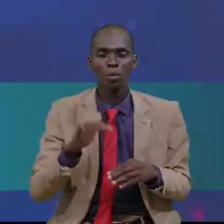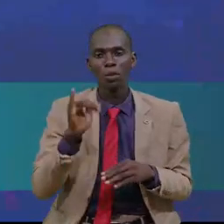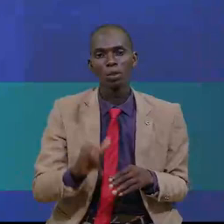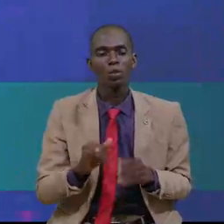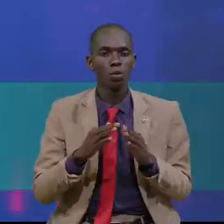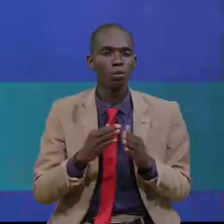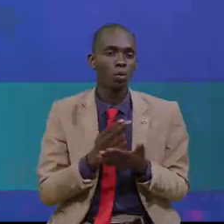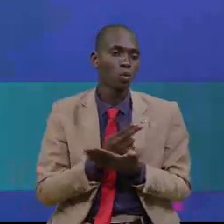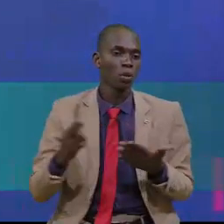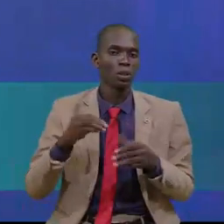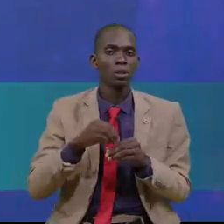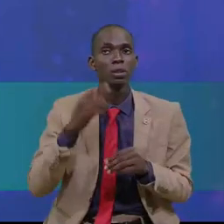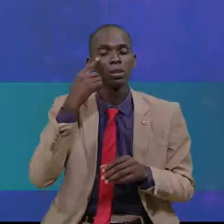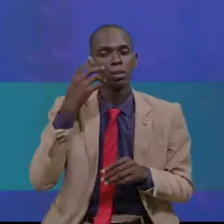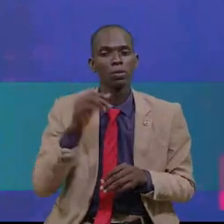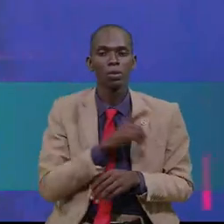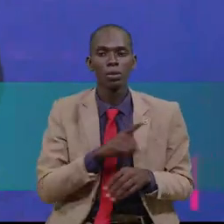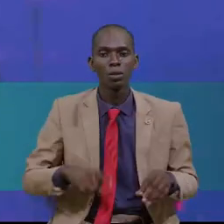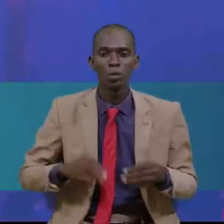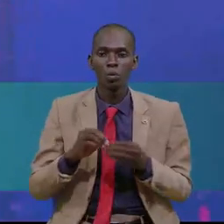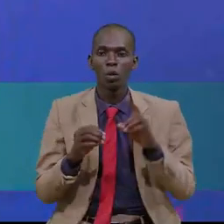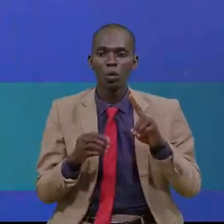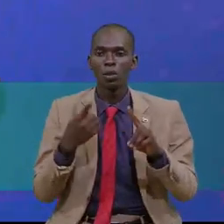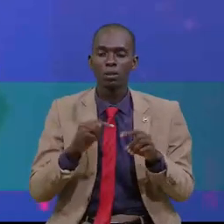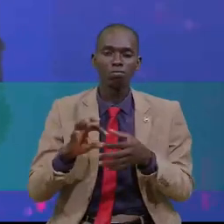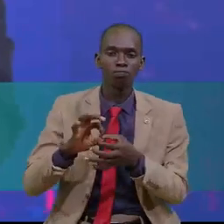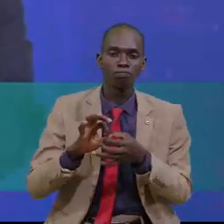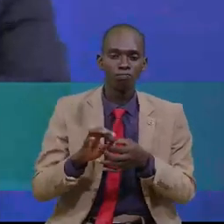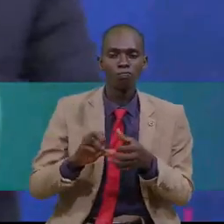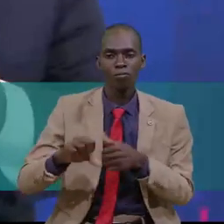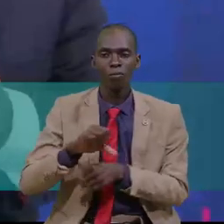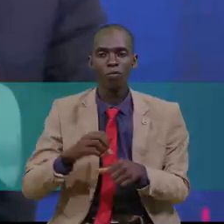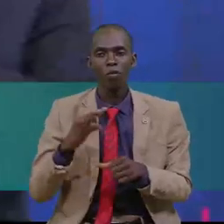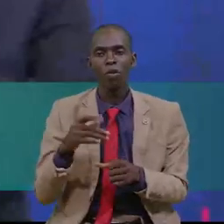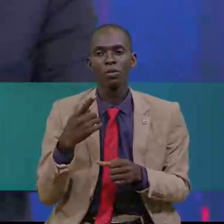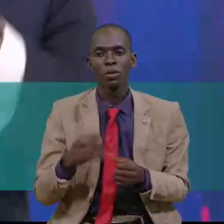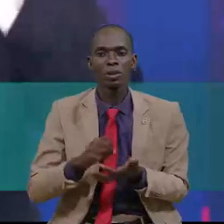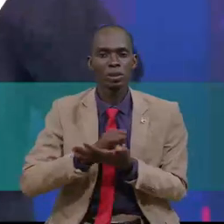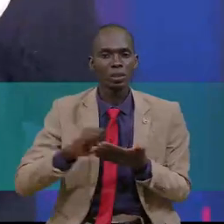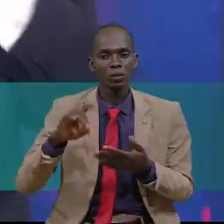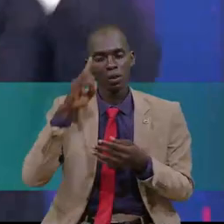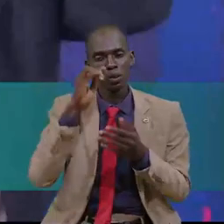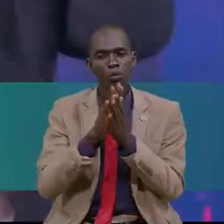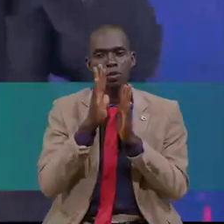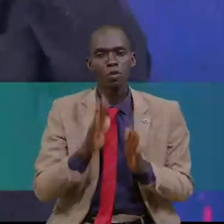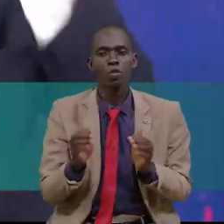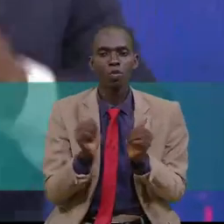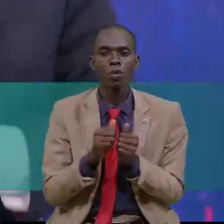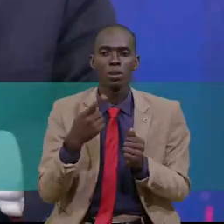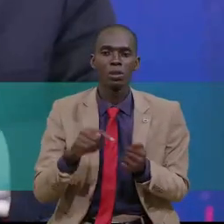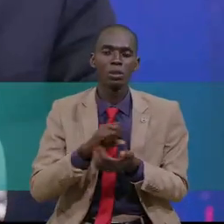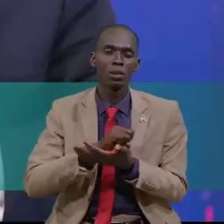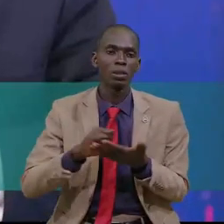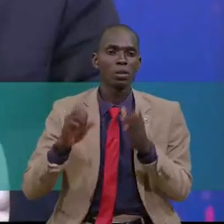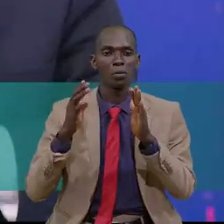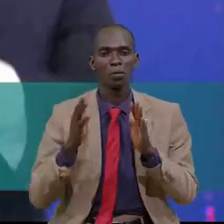aux yeux du Seigneur. La communion des saints sanctifiés avec le sanctificateur. Car celui